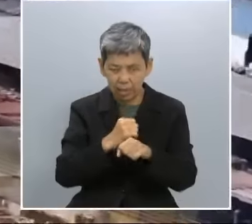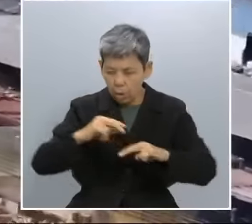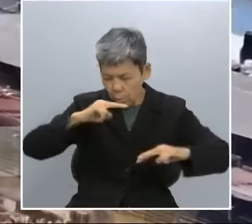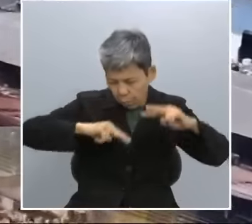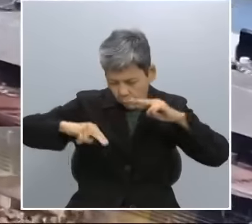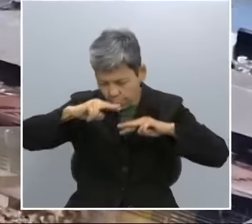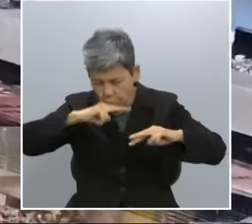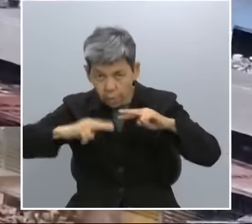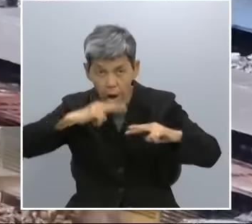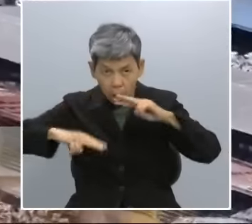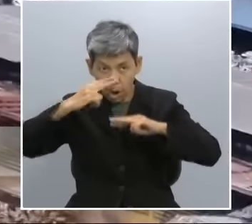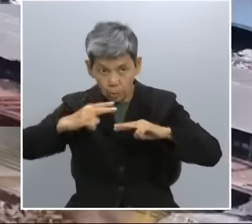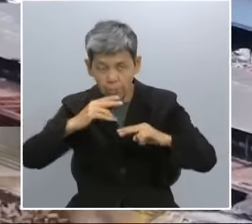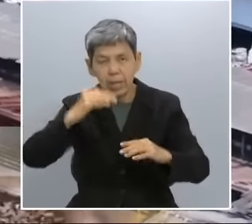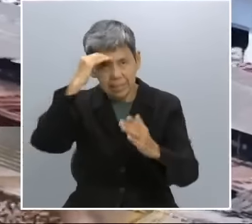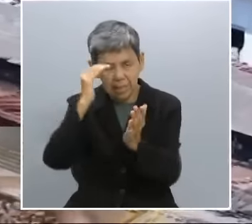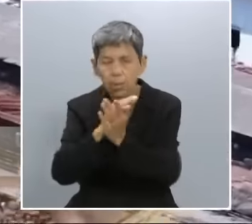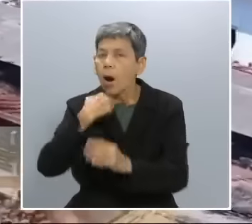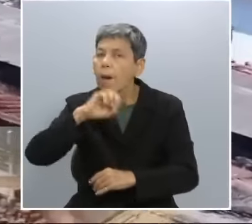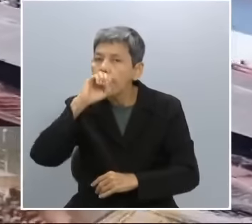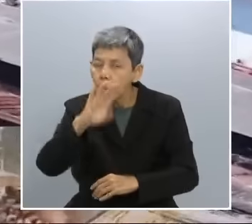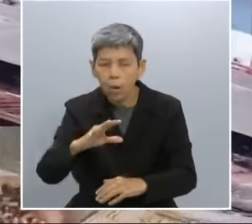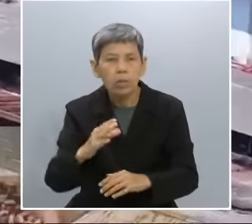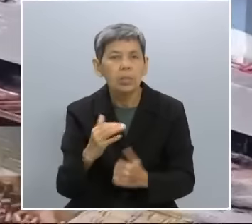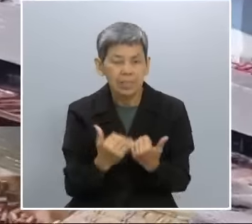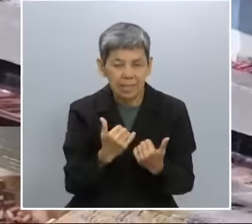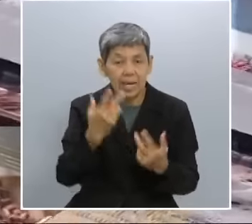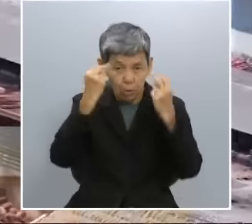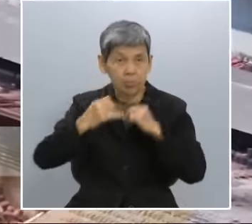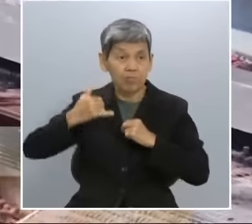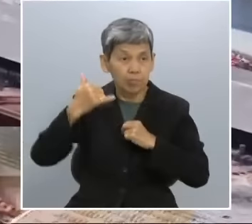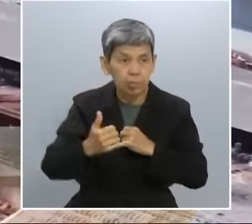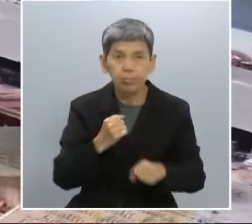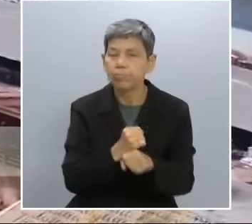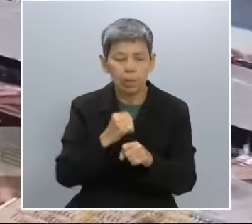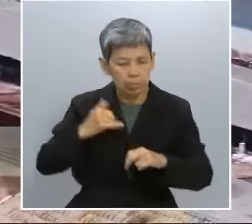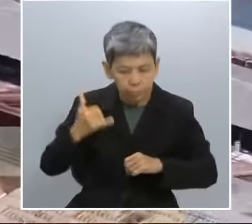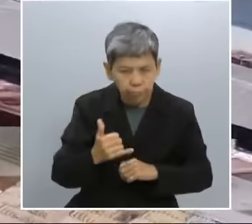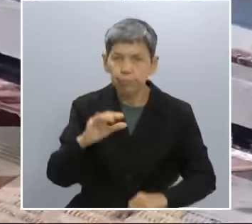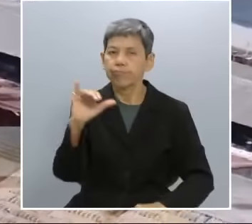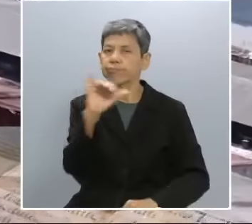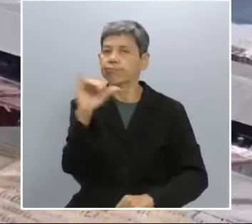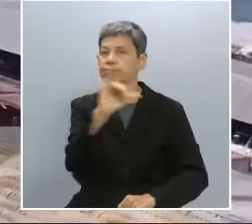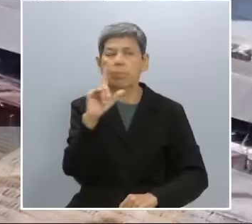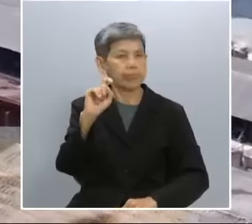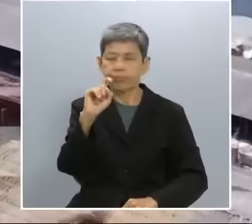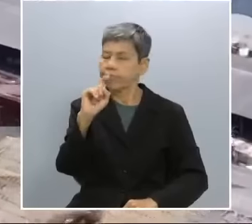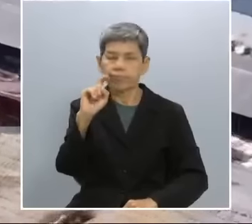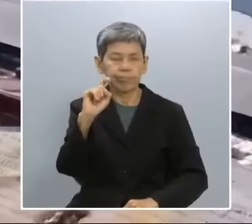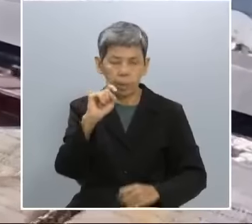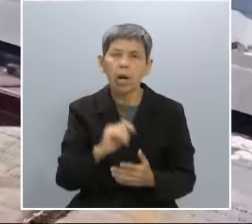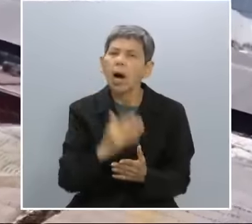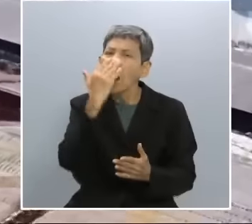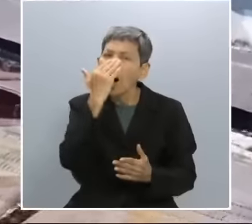านตำรวจระบุว่าจนถึงเมื่อวานที่ท่านนายกไปยังไม่สามารถเข้าถึงจุดเกิดเหตุทั้งนี้ทั้